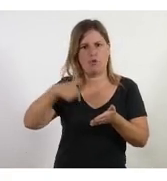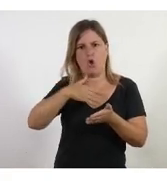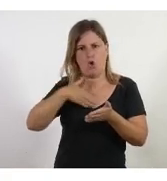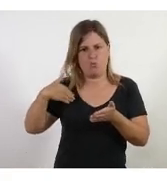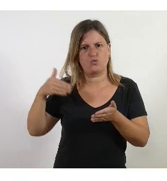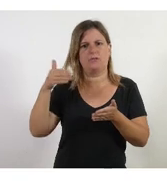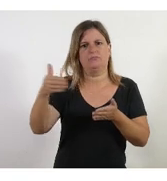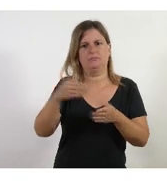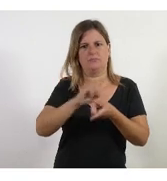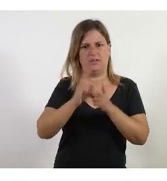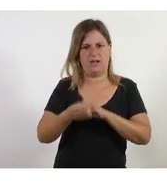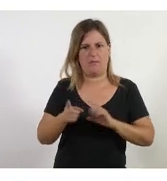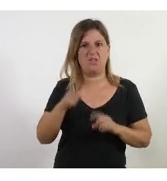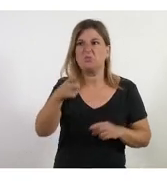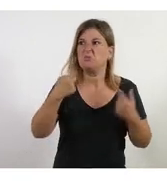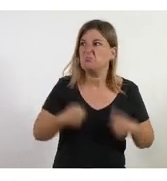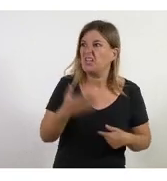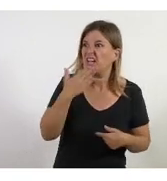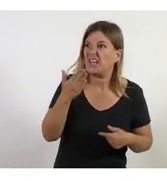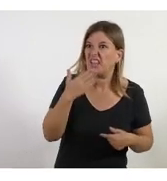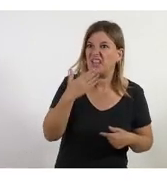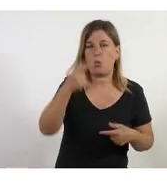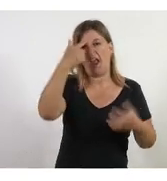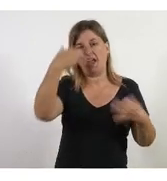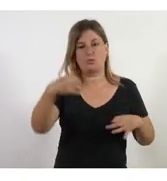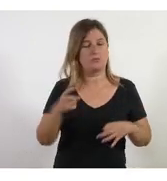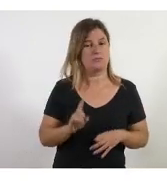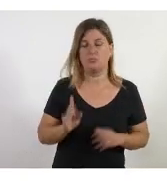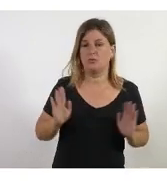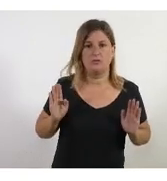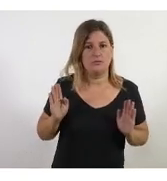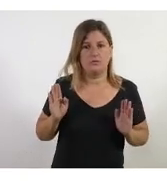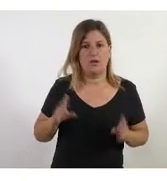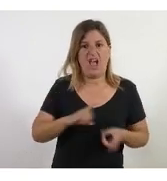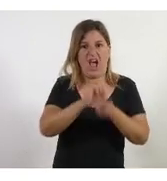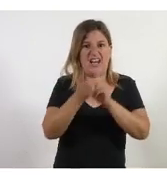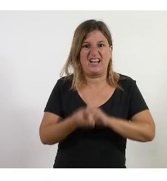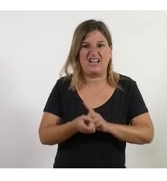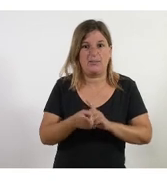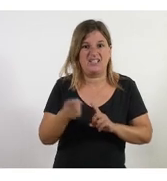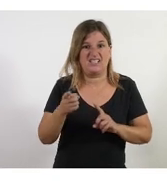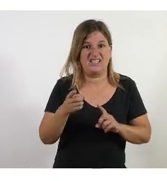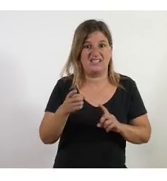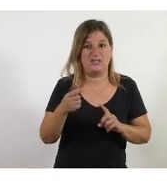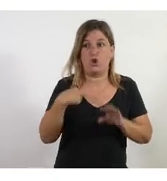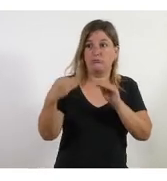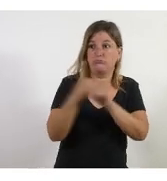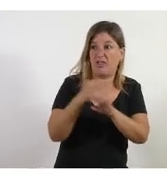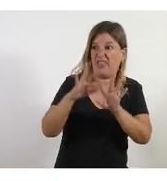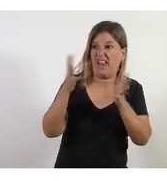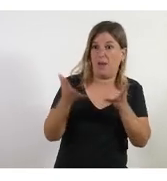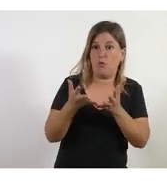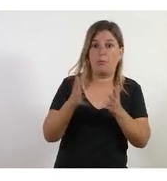així. I no et sentis ridícula ni et desesperis. Simplement vas al revés del món. Però això significa que no hi puguis anar. No